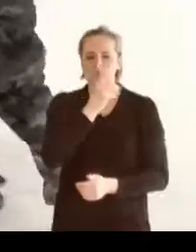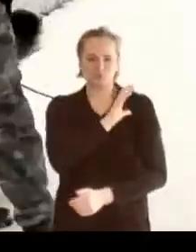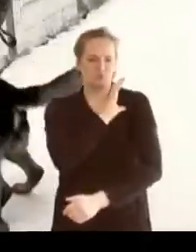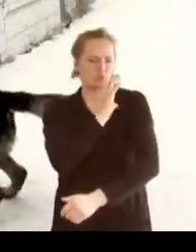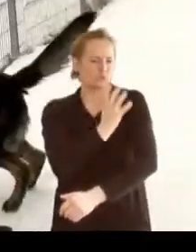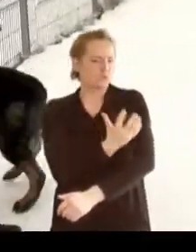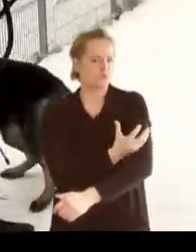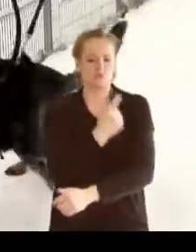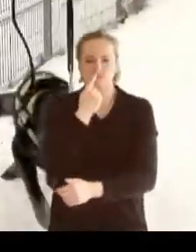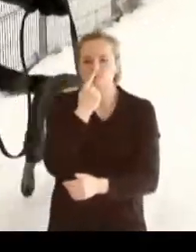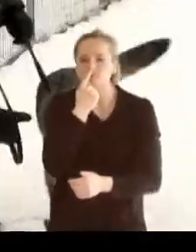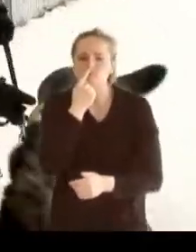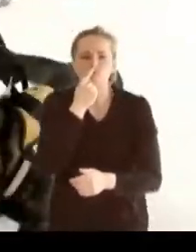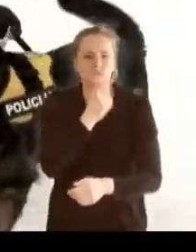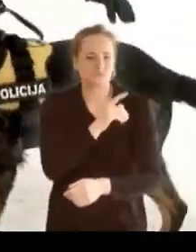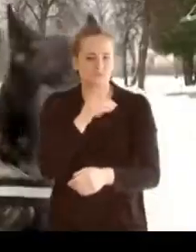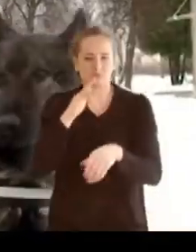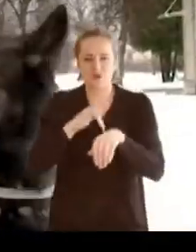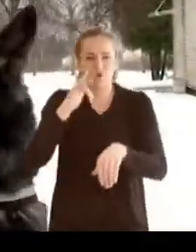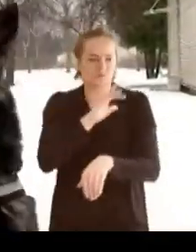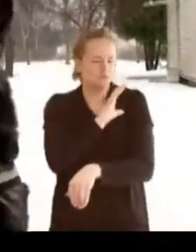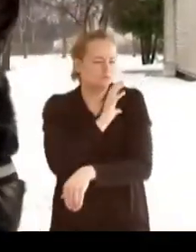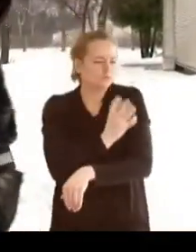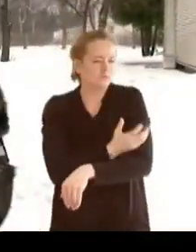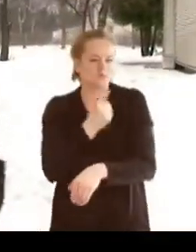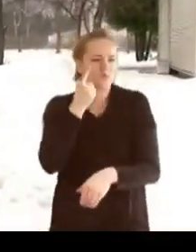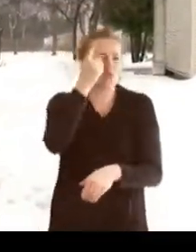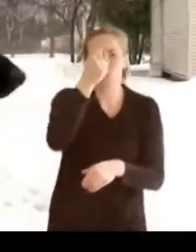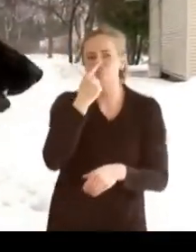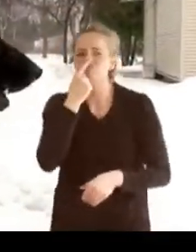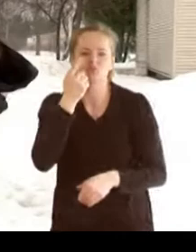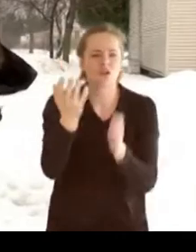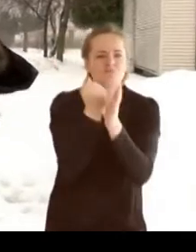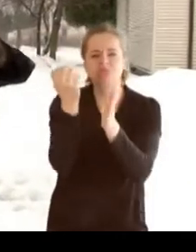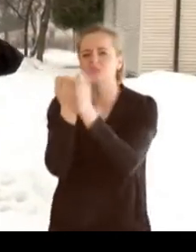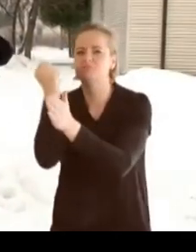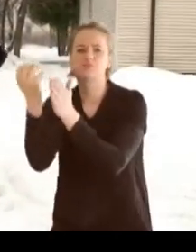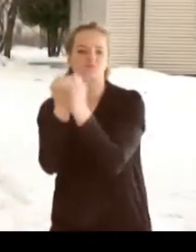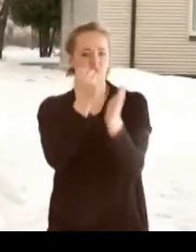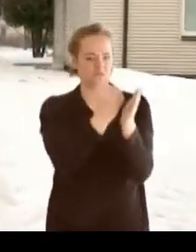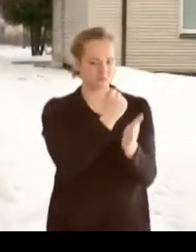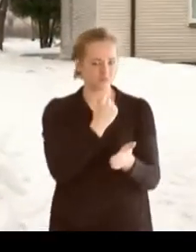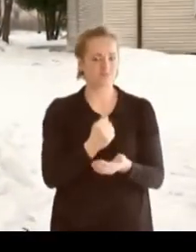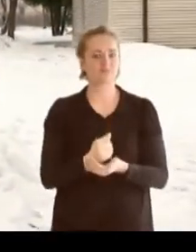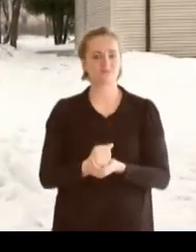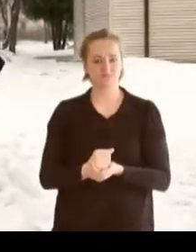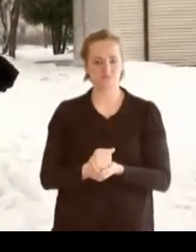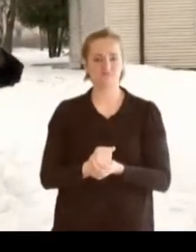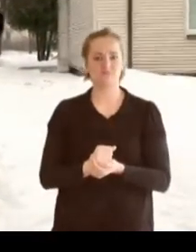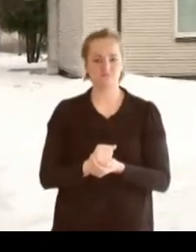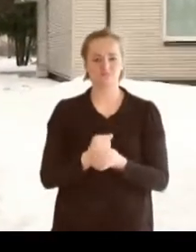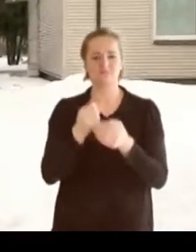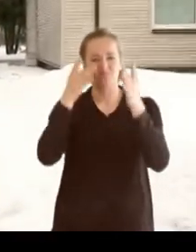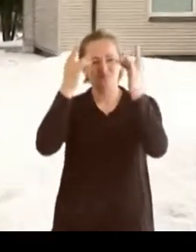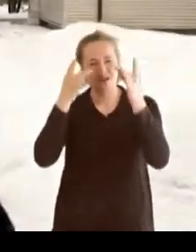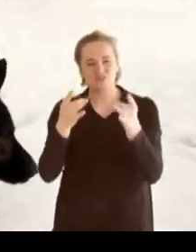pats laidininkas kaip ir bet koks celofaninis maišelis ar ką nors, ir tam tikras kiekis kažkokių medžiagų, šiuo atveju gali